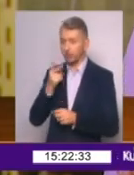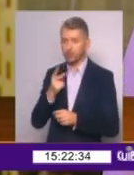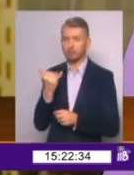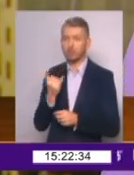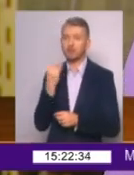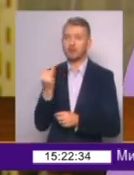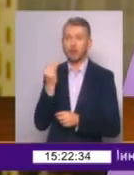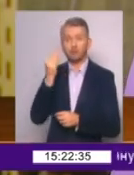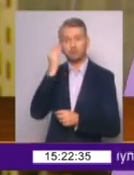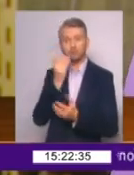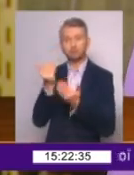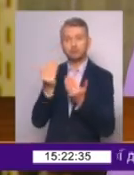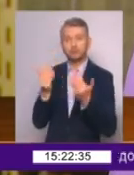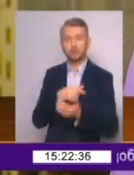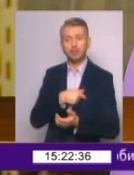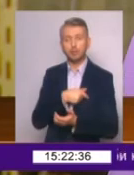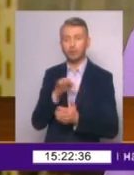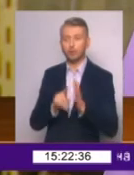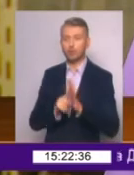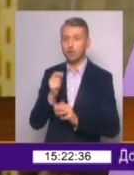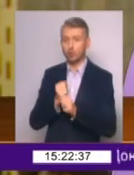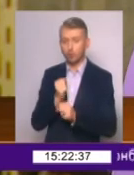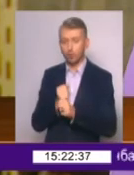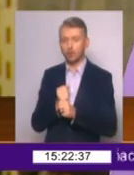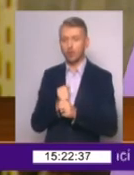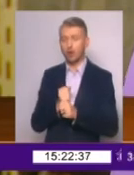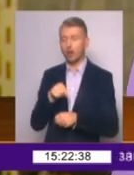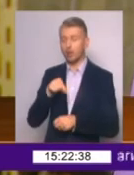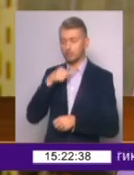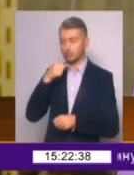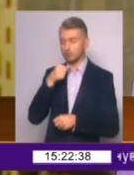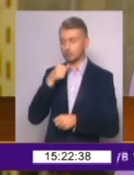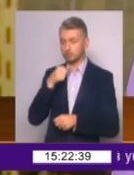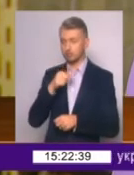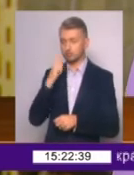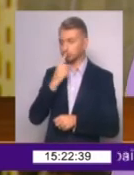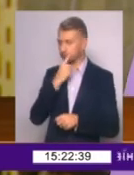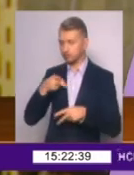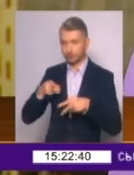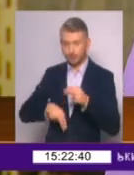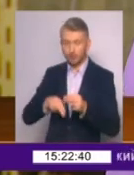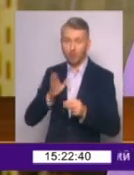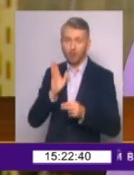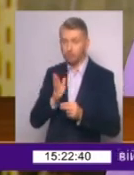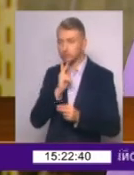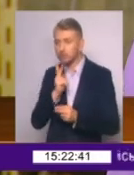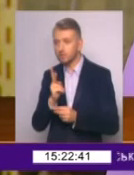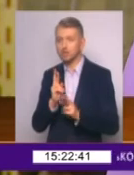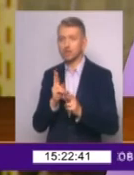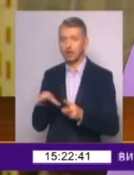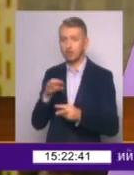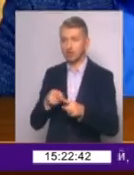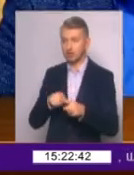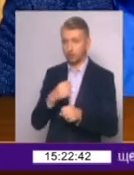цікавимося точками зору депутатів з приводу початку роботи. Ну, в кінці року по реалізації коштів буде видно, яким чином вся ця